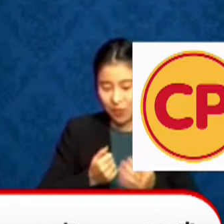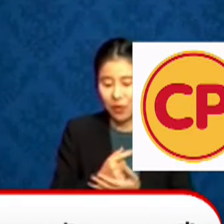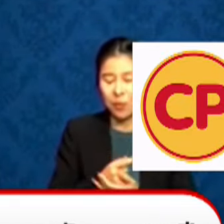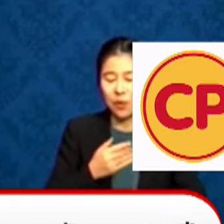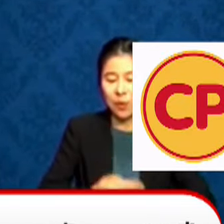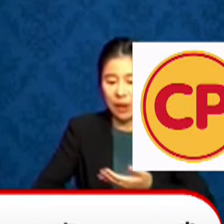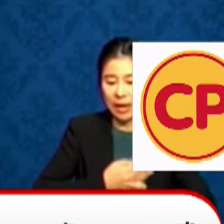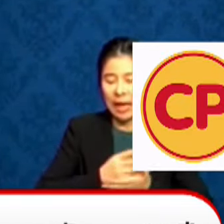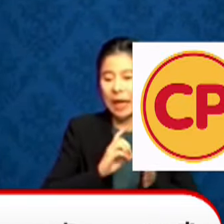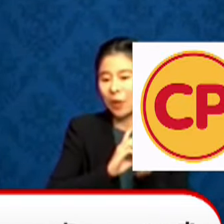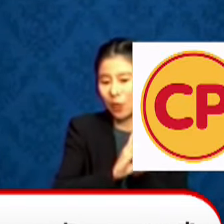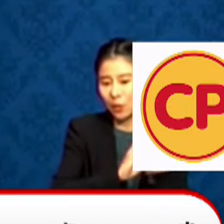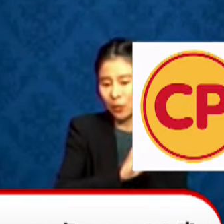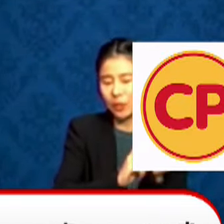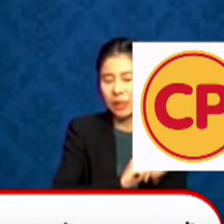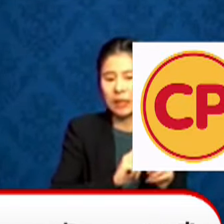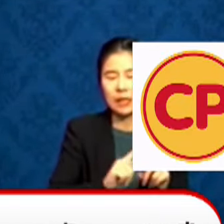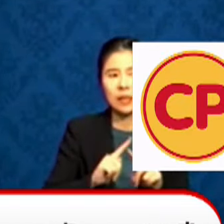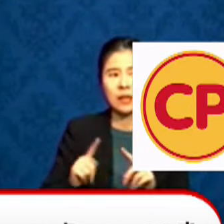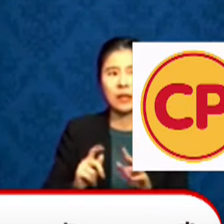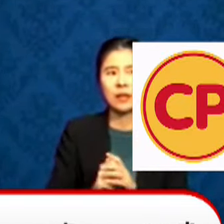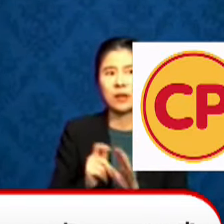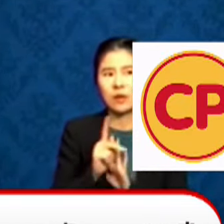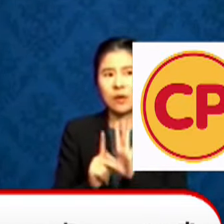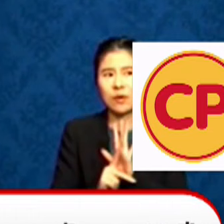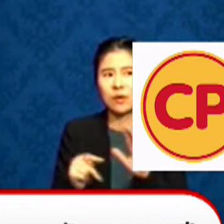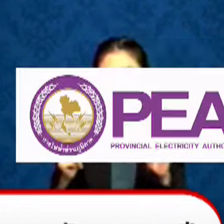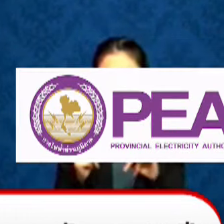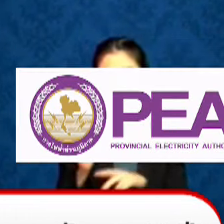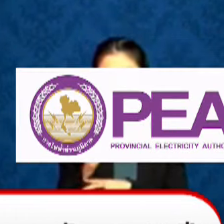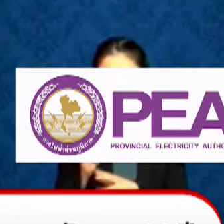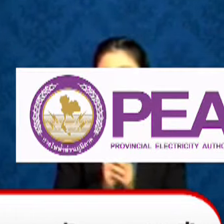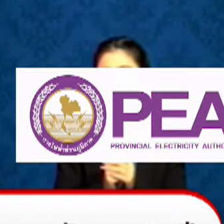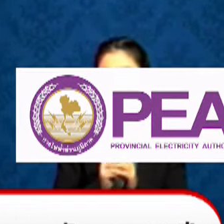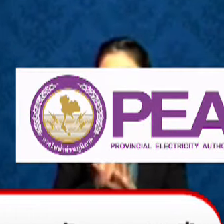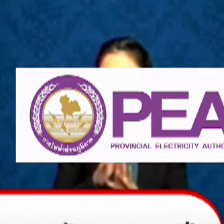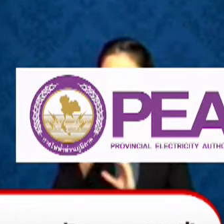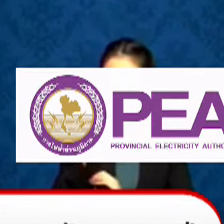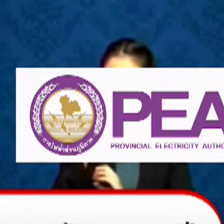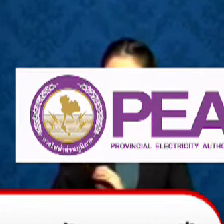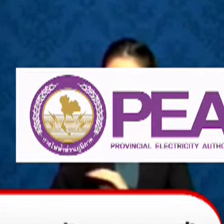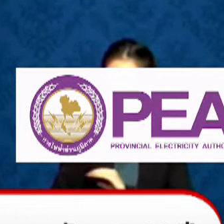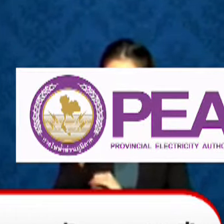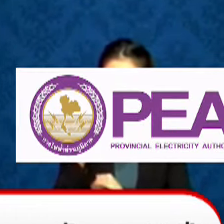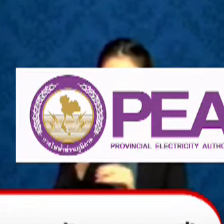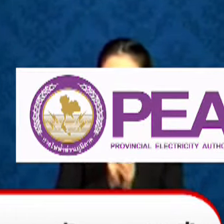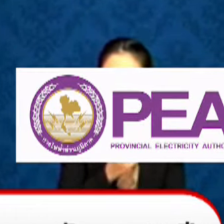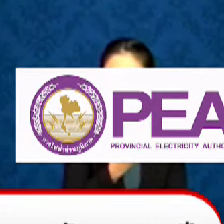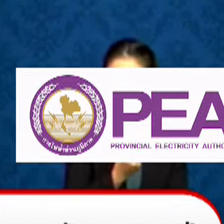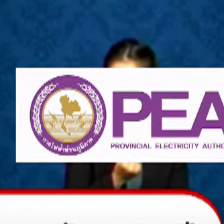กนี้เนี่ยในความเห็นผมมันตายตัวไม่ได้มันตายตัวไม่ได้มันจะต้องมีการปรับปรุงและแก้ไขในภา